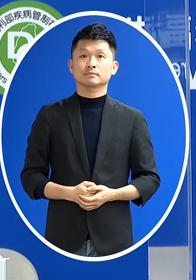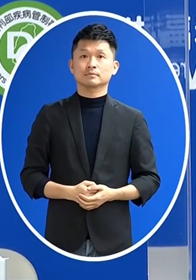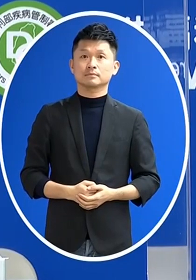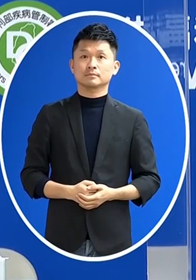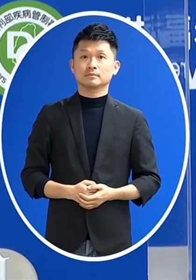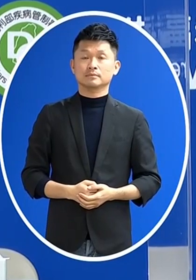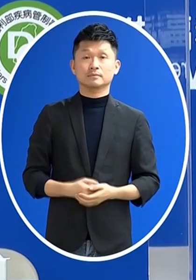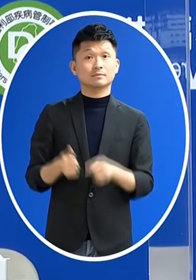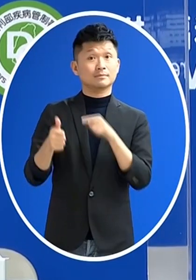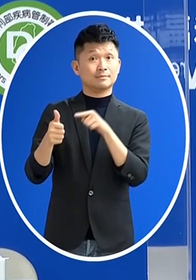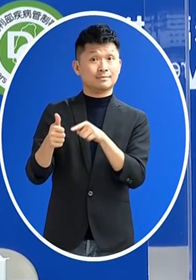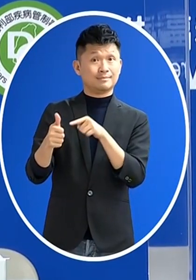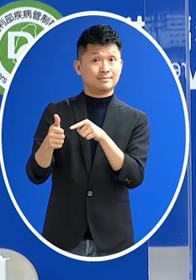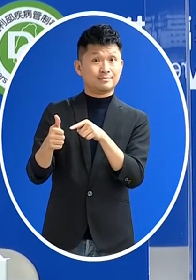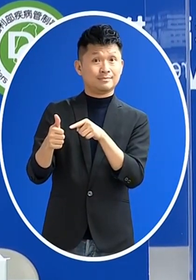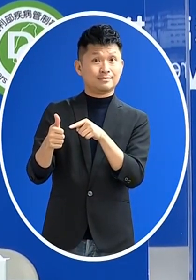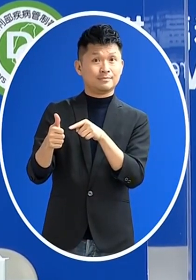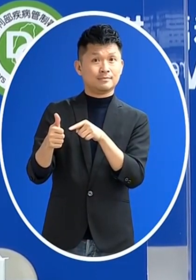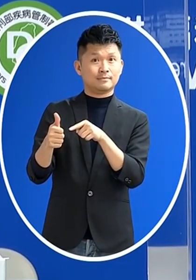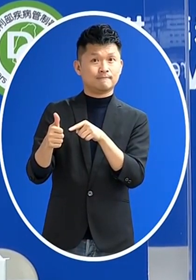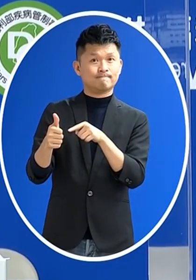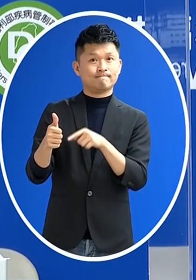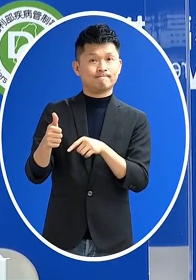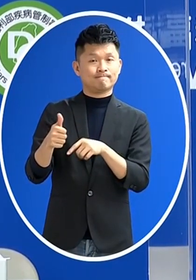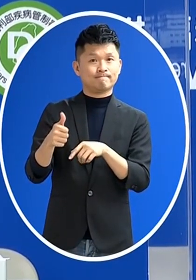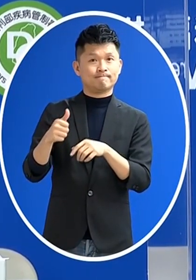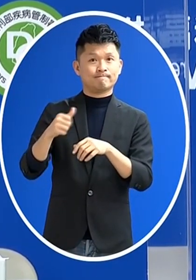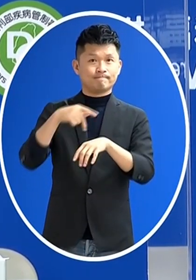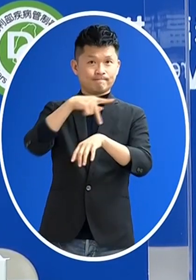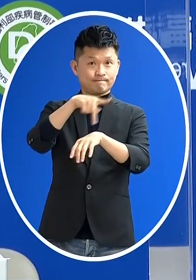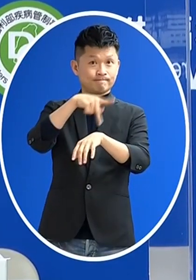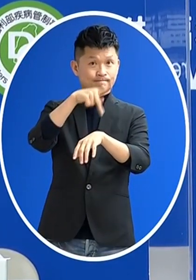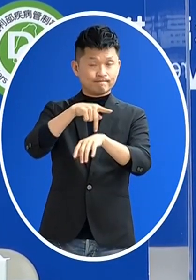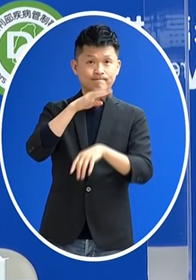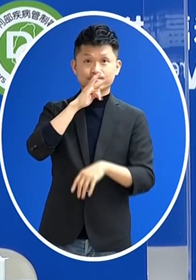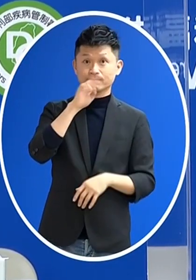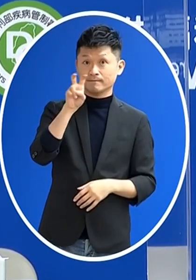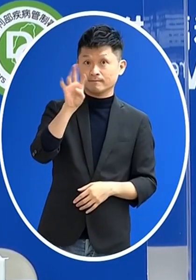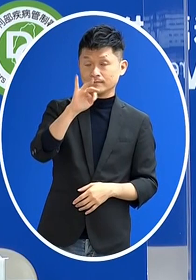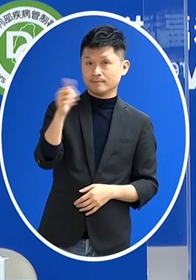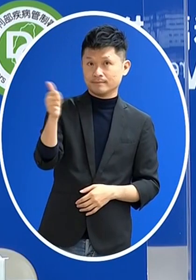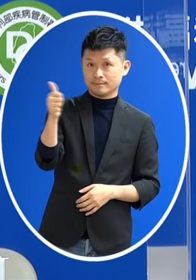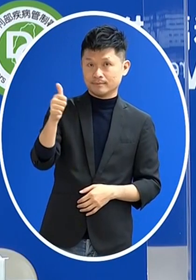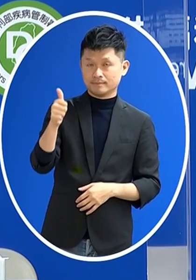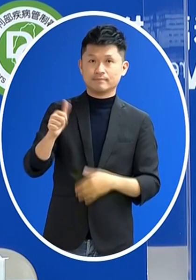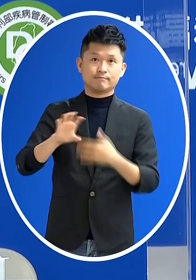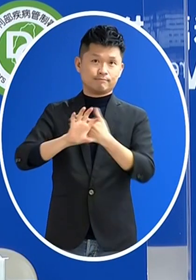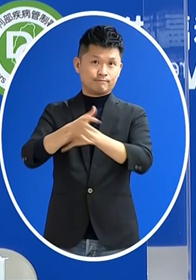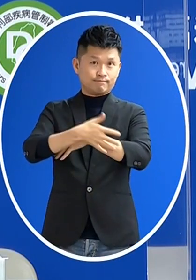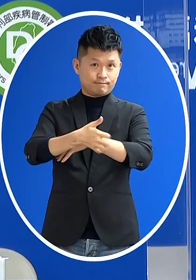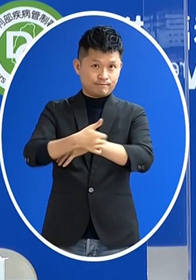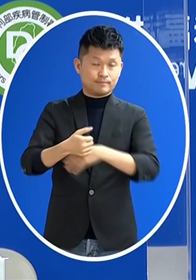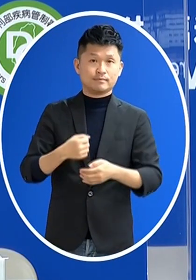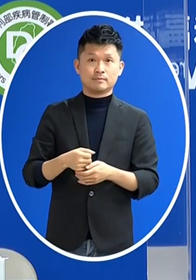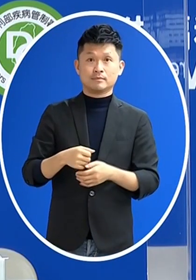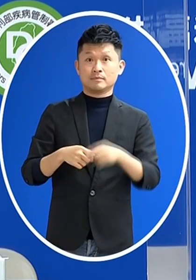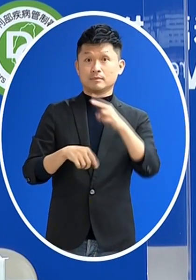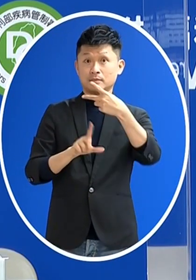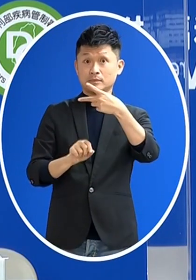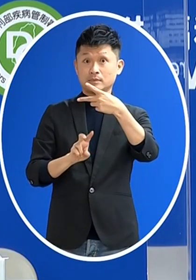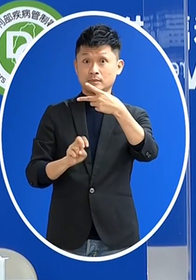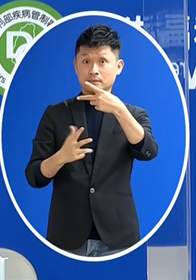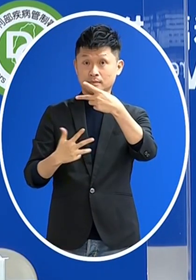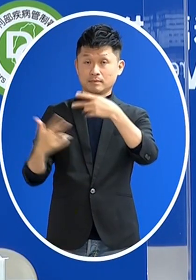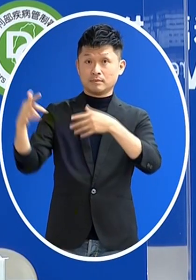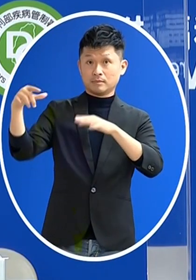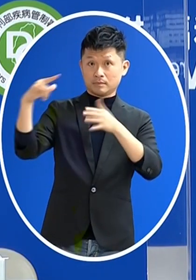那这一位他是一个菲律宾籍20多岁的男性移工，那2月28日来台工作，